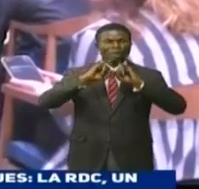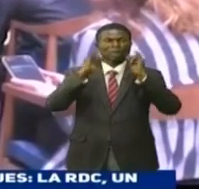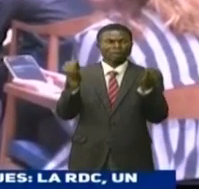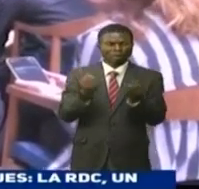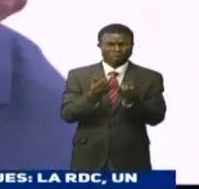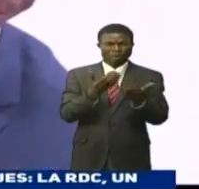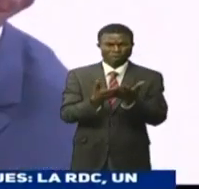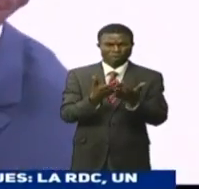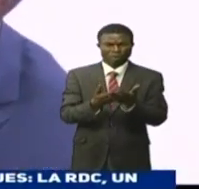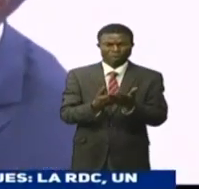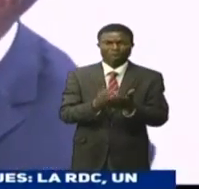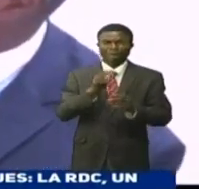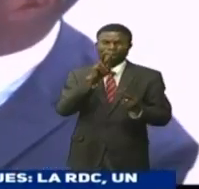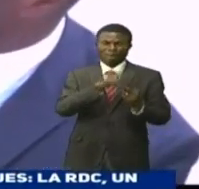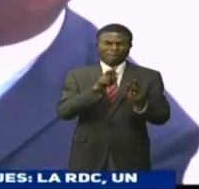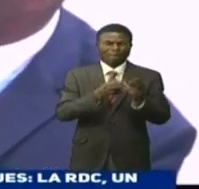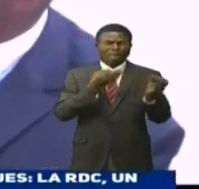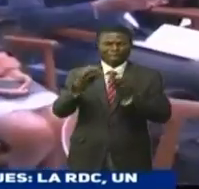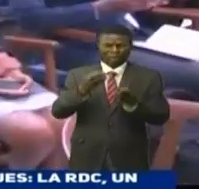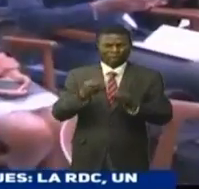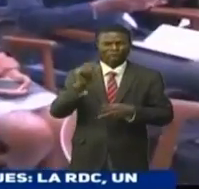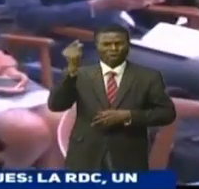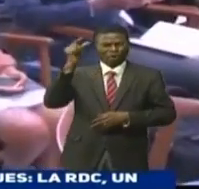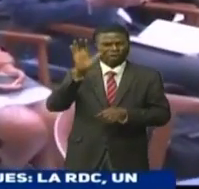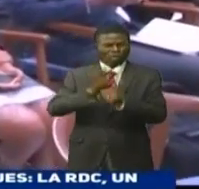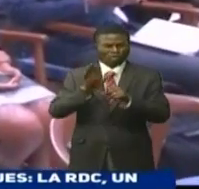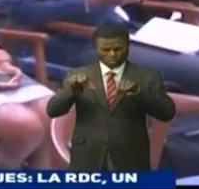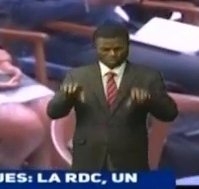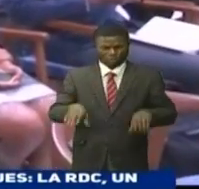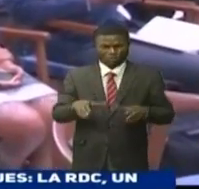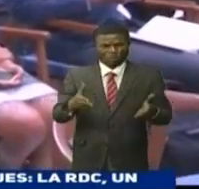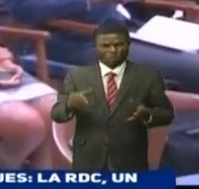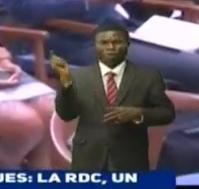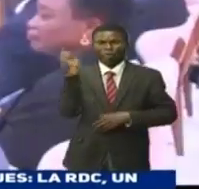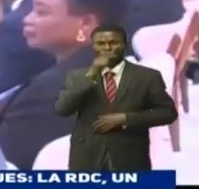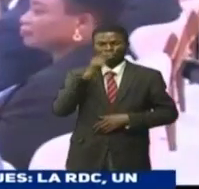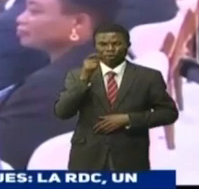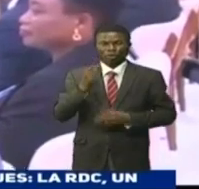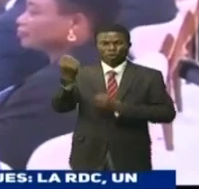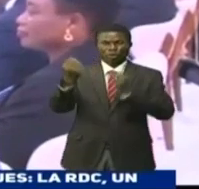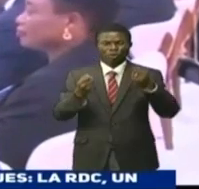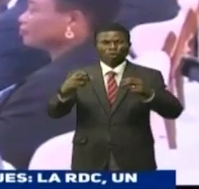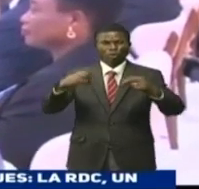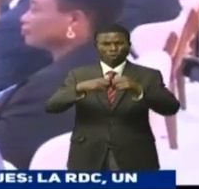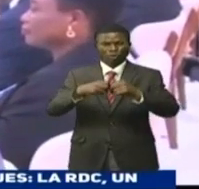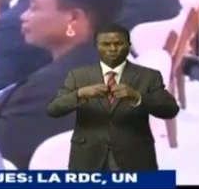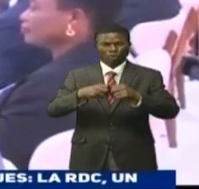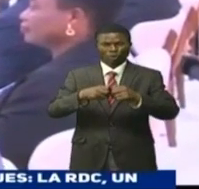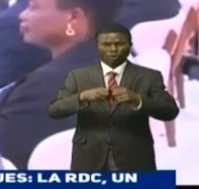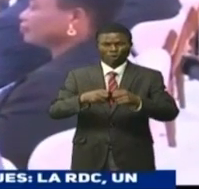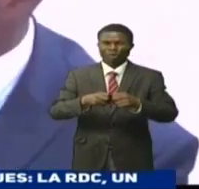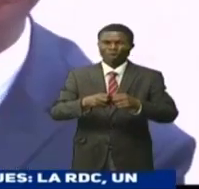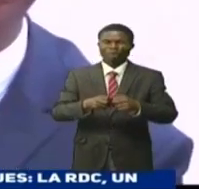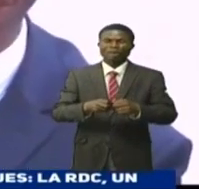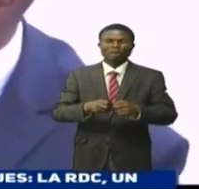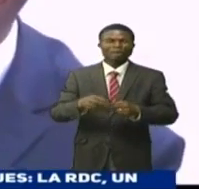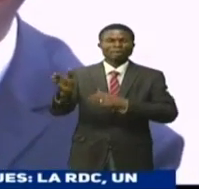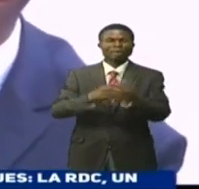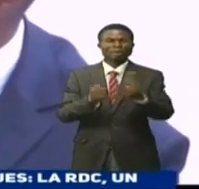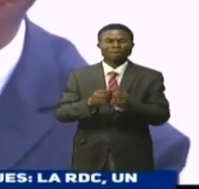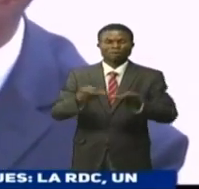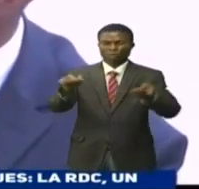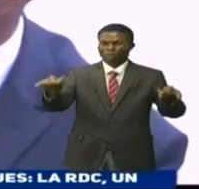a inventé les réserves stratégiques dont dispose son pays pour la fabrication des véhicules électriques qui ne polluent pas l'environnement objectif